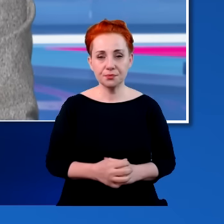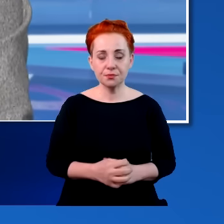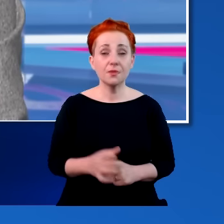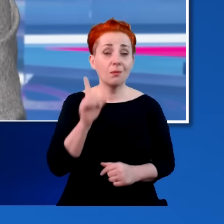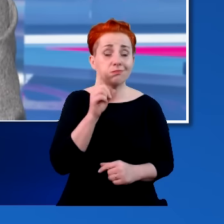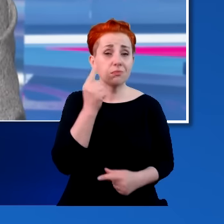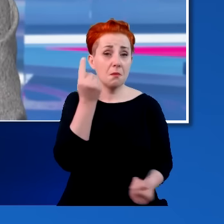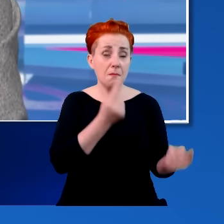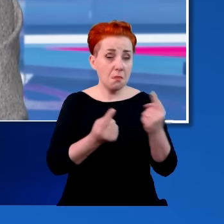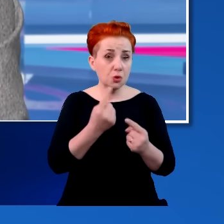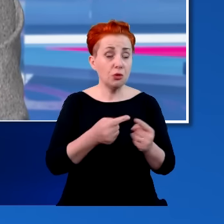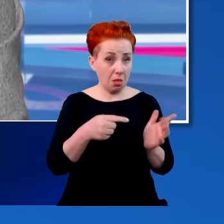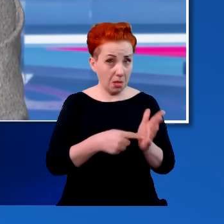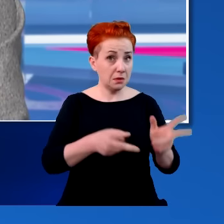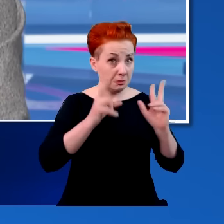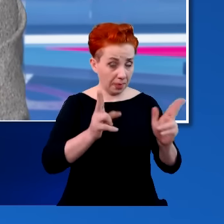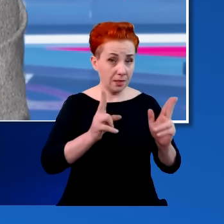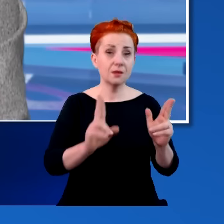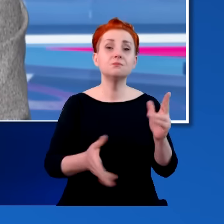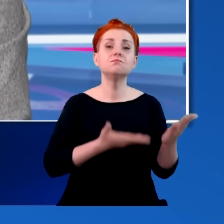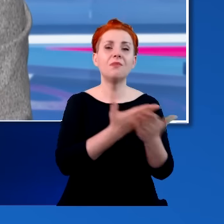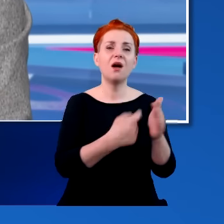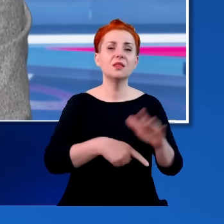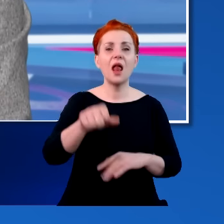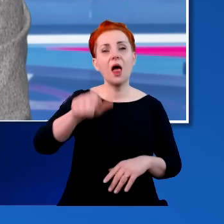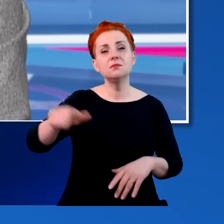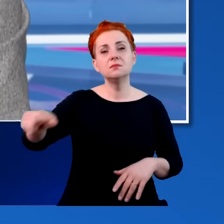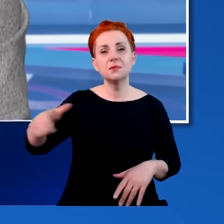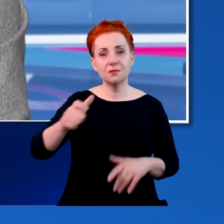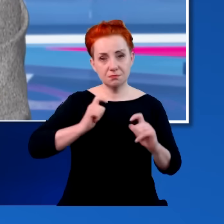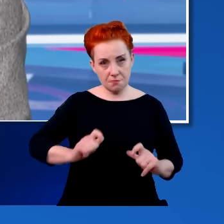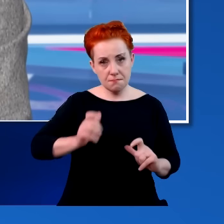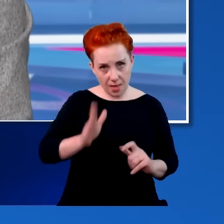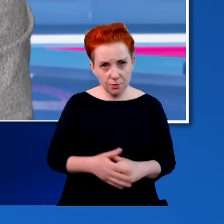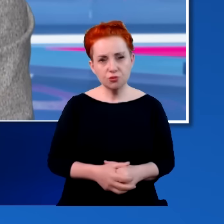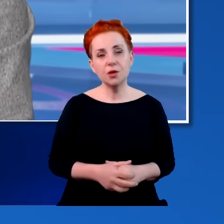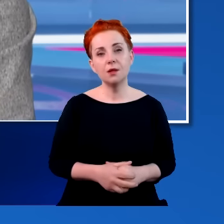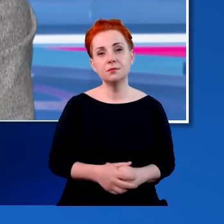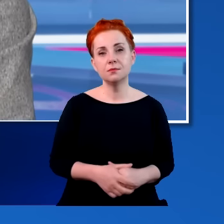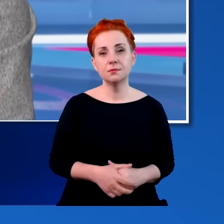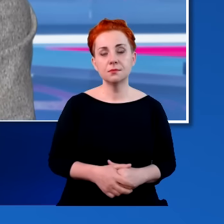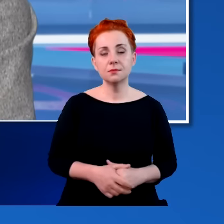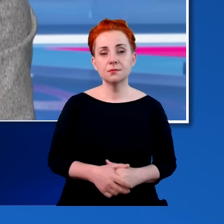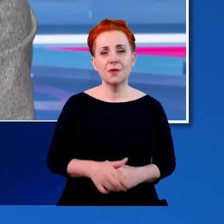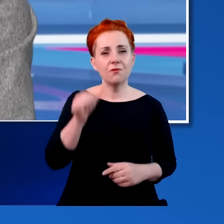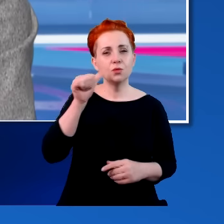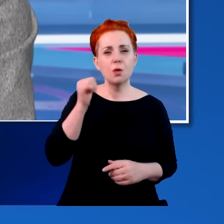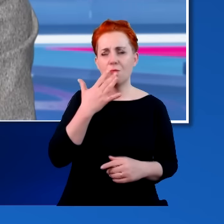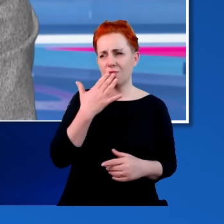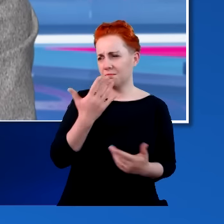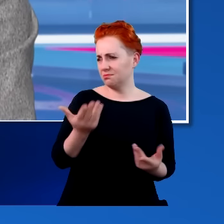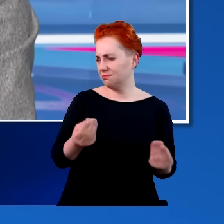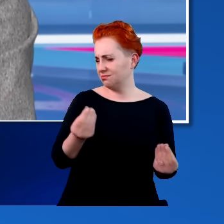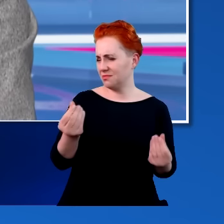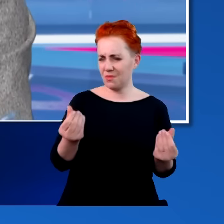może pojawić się konkretna propozycja dla rolników, bo za nami, to ja mówiłam wczoraj setki, ale zdaje się, że